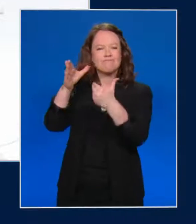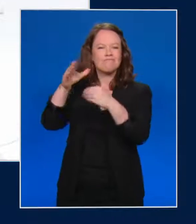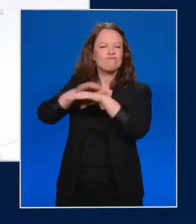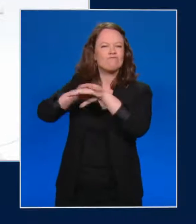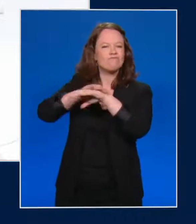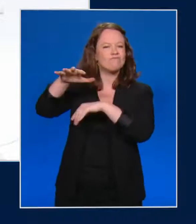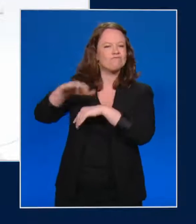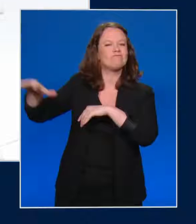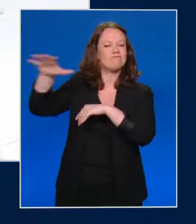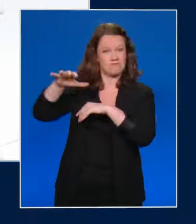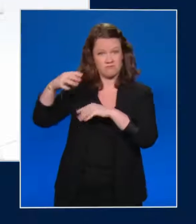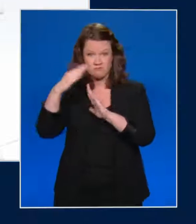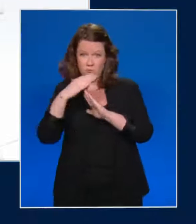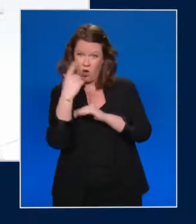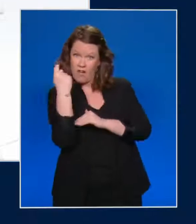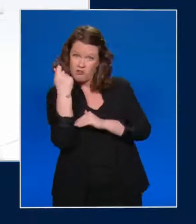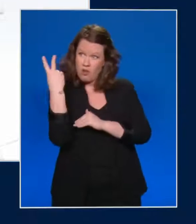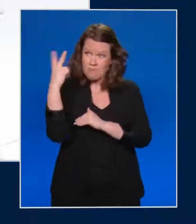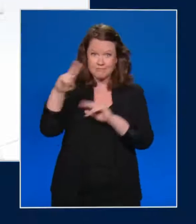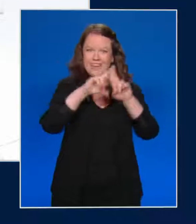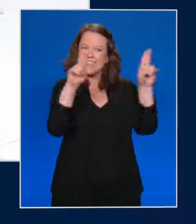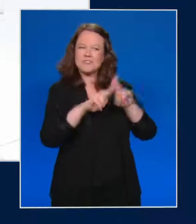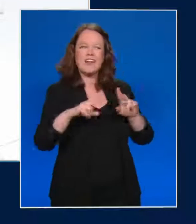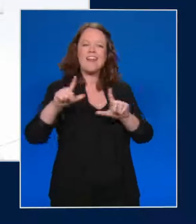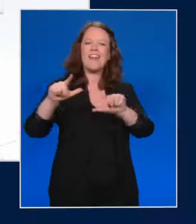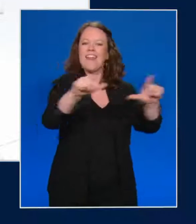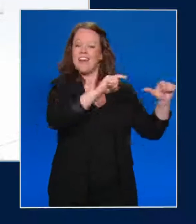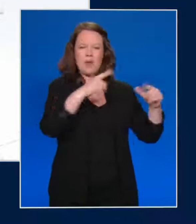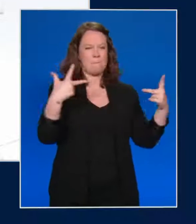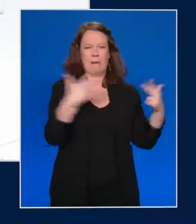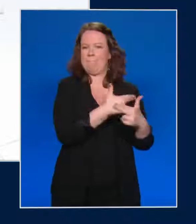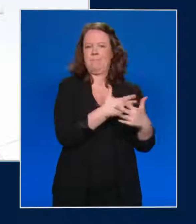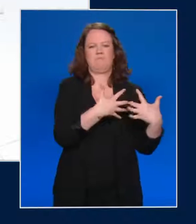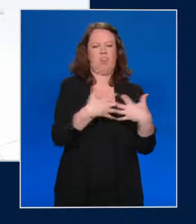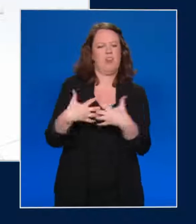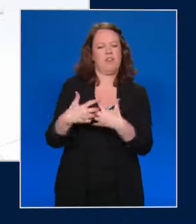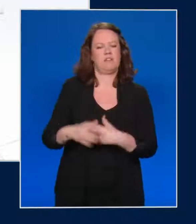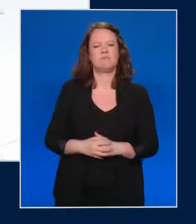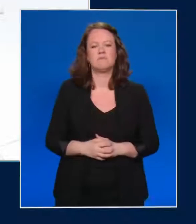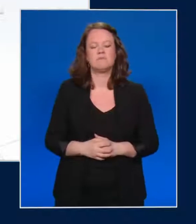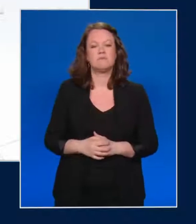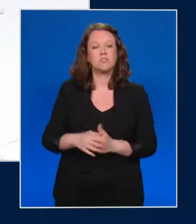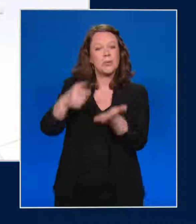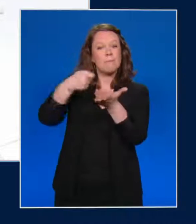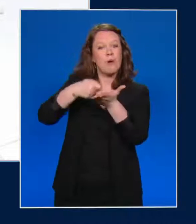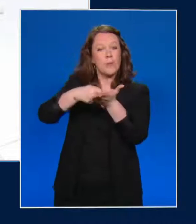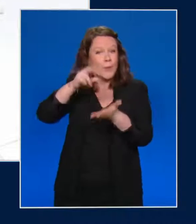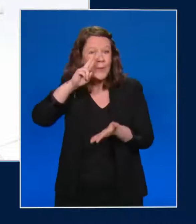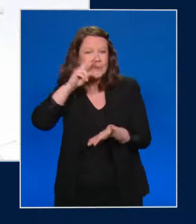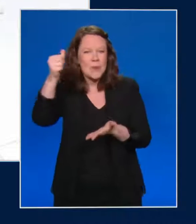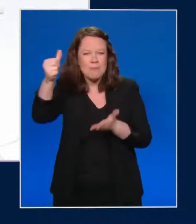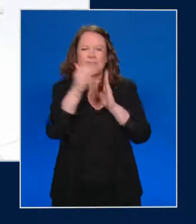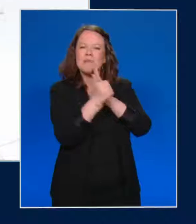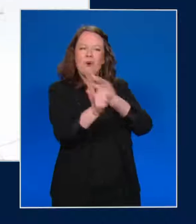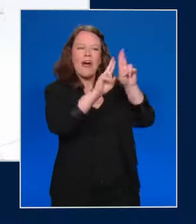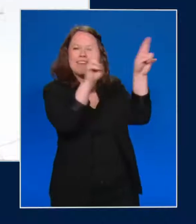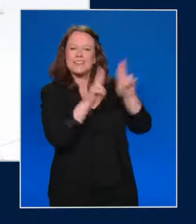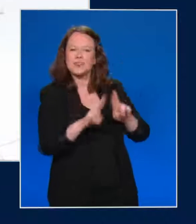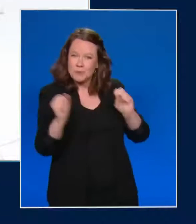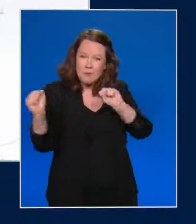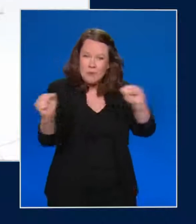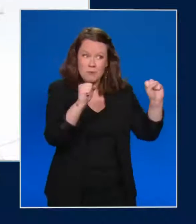en france et à l'étranger plusieurs grandes banques russes ont été exclues des systèmes de paiements internationaux rendant